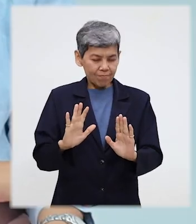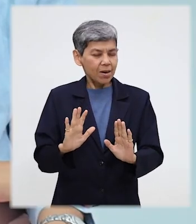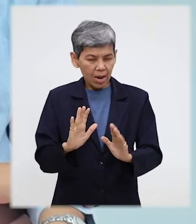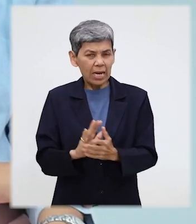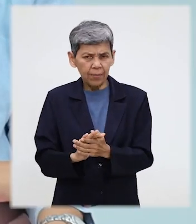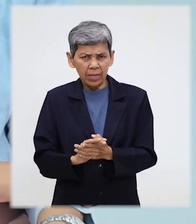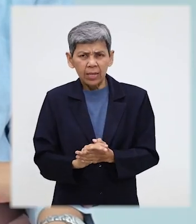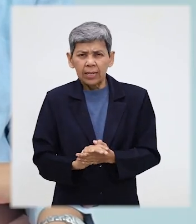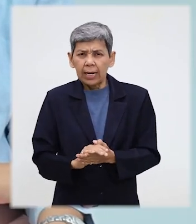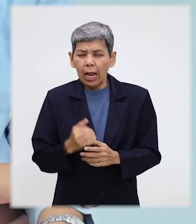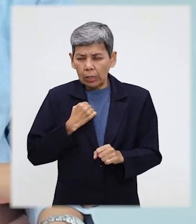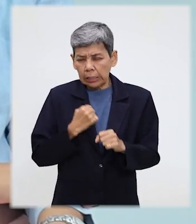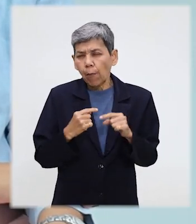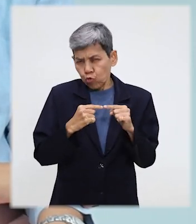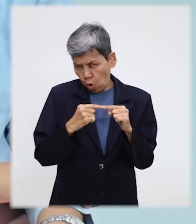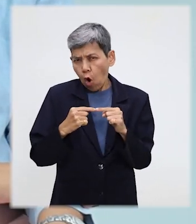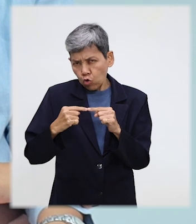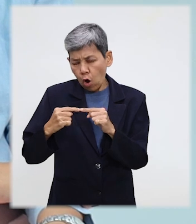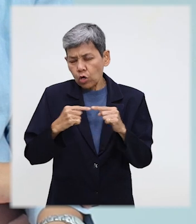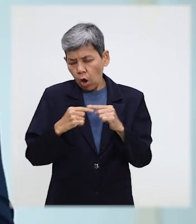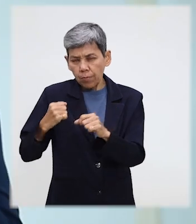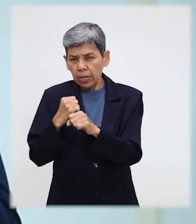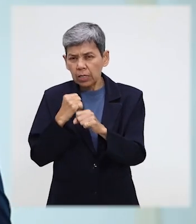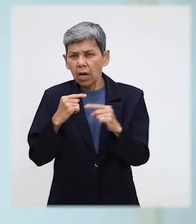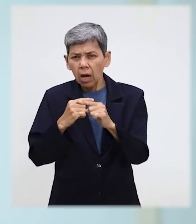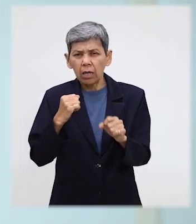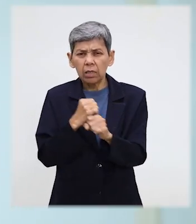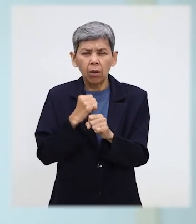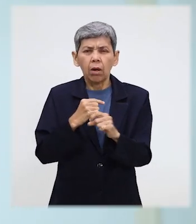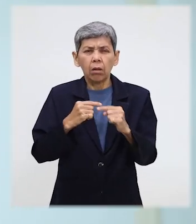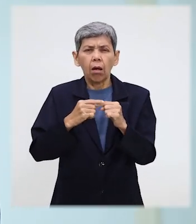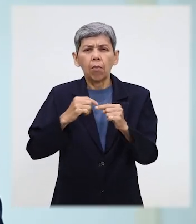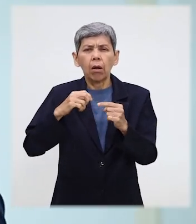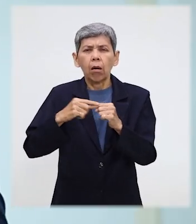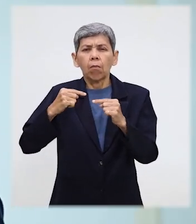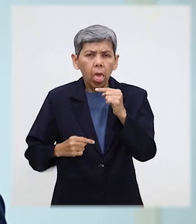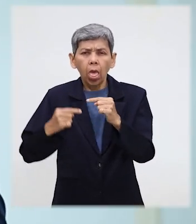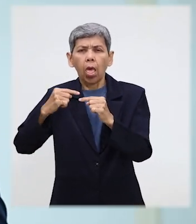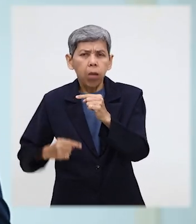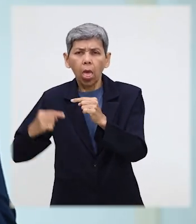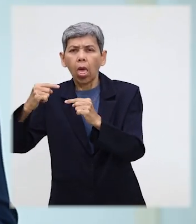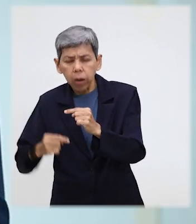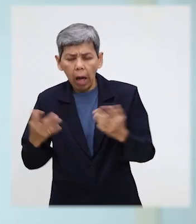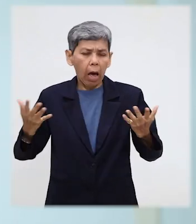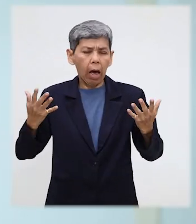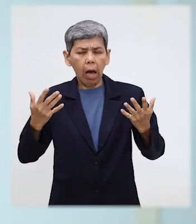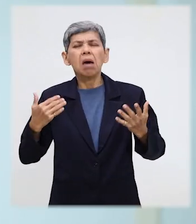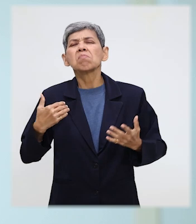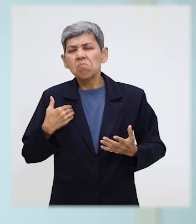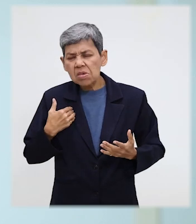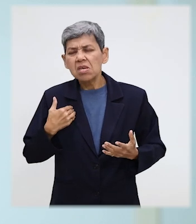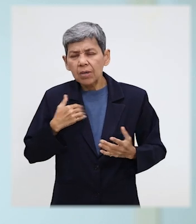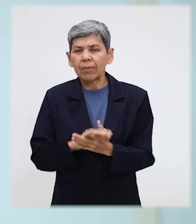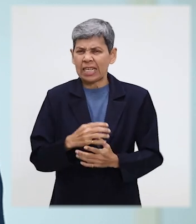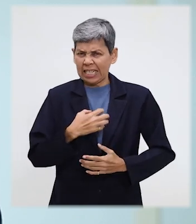นิดนึงเหมือนกันเพราะว่าความต่อเนื่องของโครงการก็ไม่ได้บางครั้งมันพอไม่ต่อเนื่องเนาะจำนวนชั่วโมงบางทีมันก็จะห่างหายไปอะไรเงี้ย